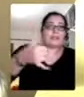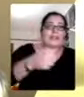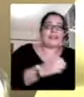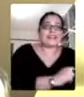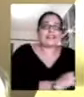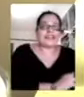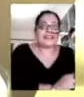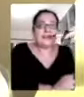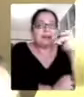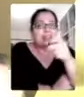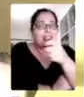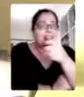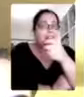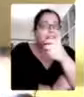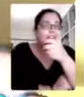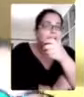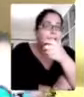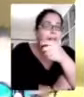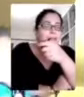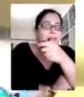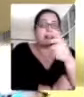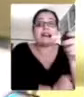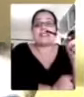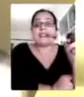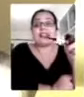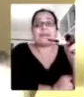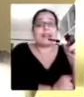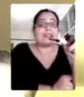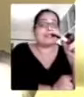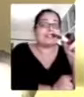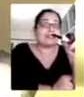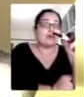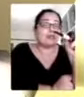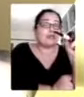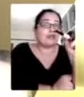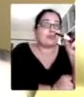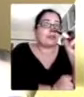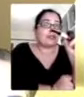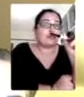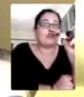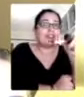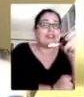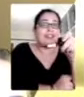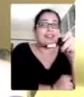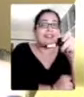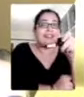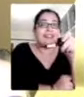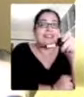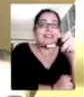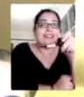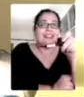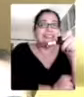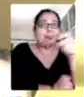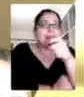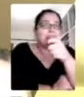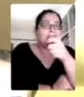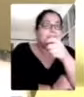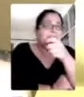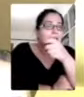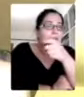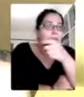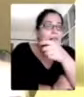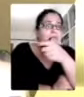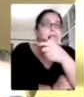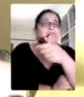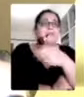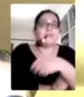yakında bir Bodrum. kütüphane açacak. Bodrum'da Bir kış de günü başka sigarayı bıraktığını okumuştum. O da çok duyduk ama inanmadık